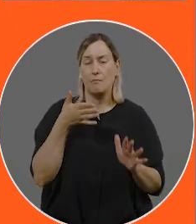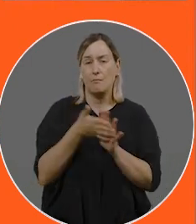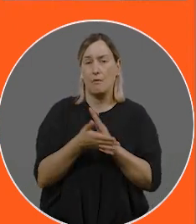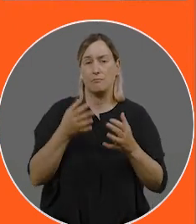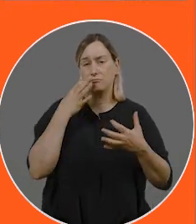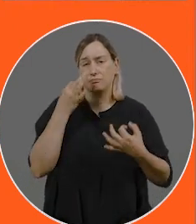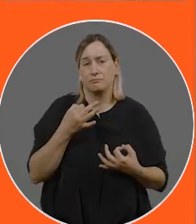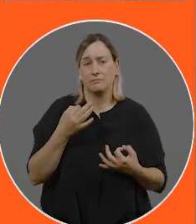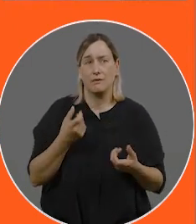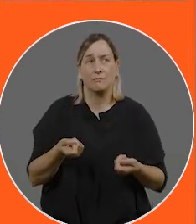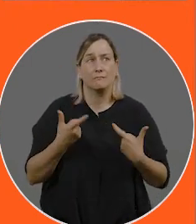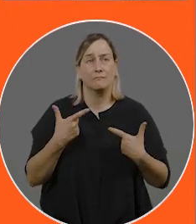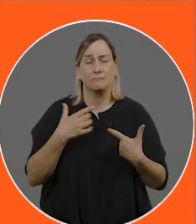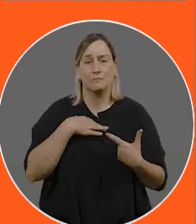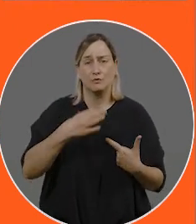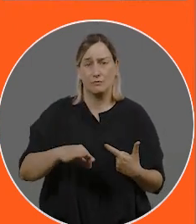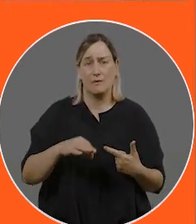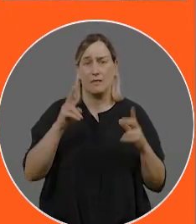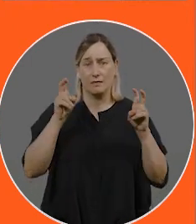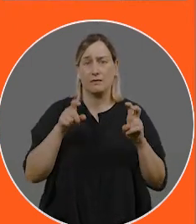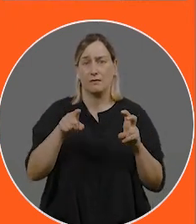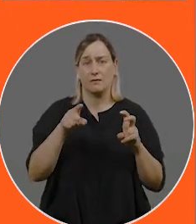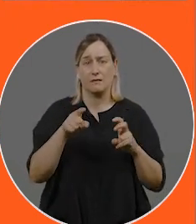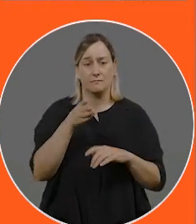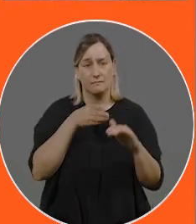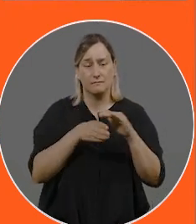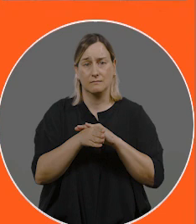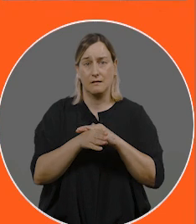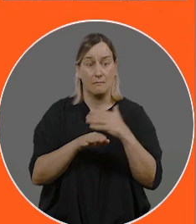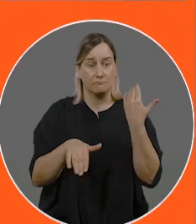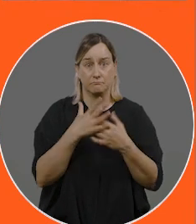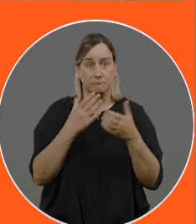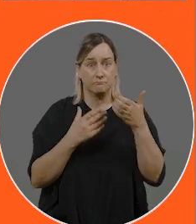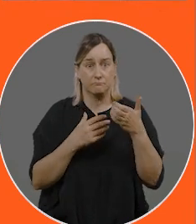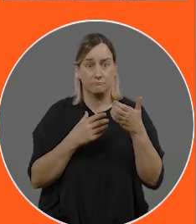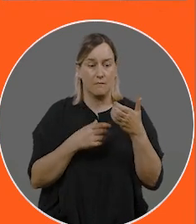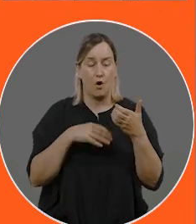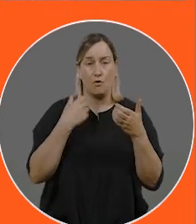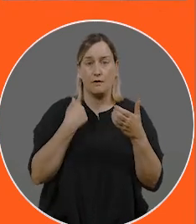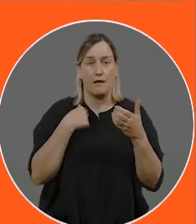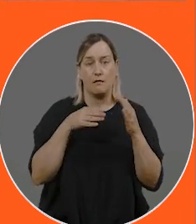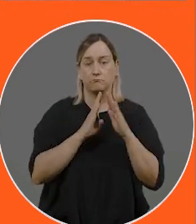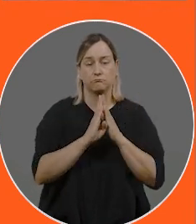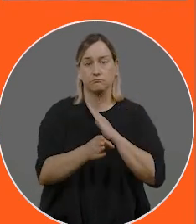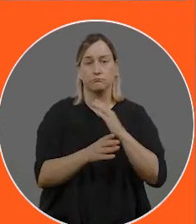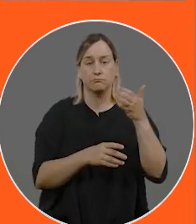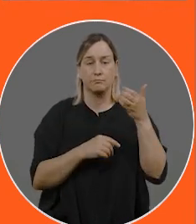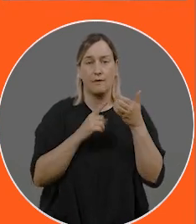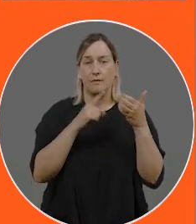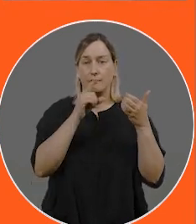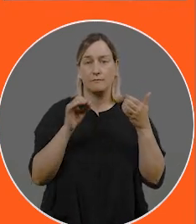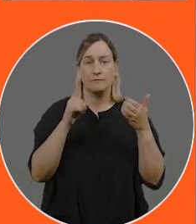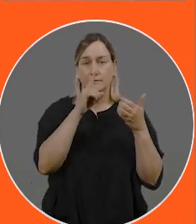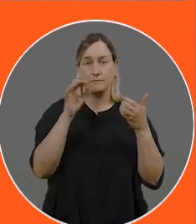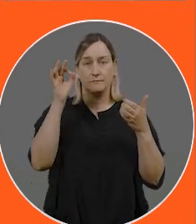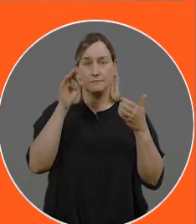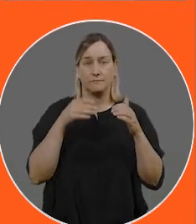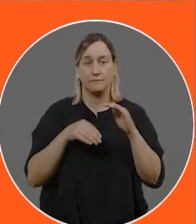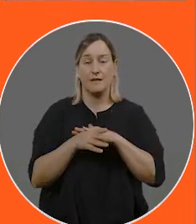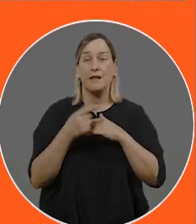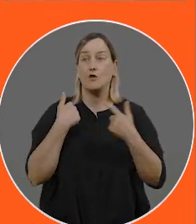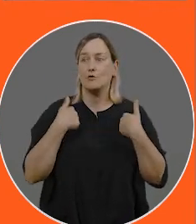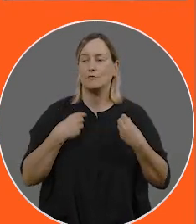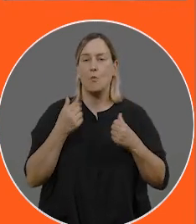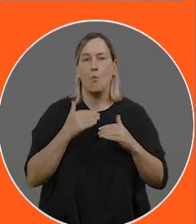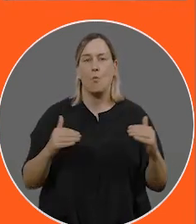dona aquesta possibilitat d'accedir des del principi a un dispositiu, no? I ens iguala, és a dir, jo